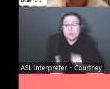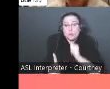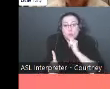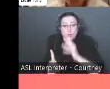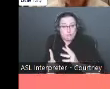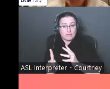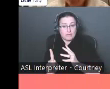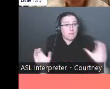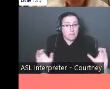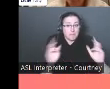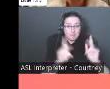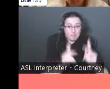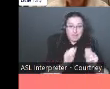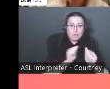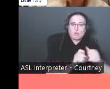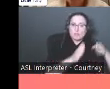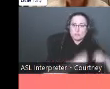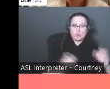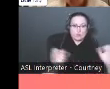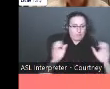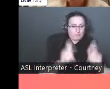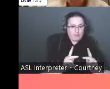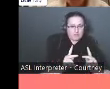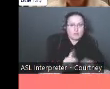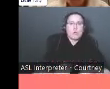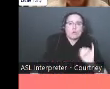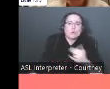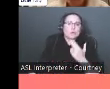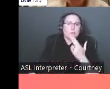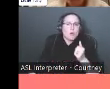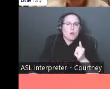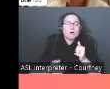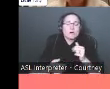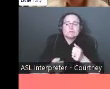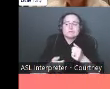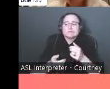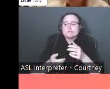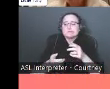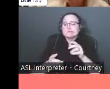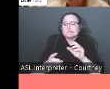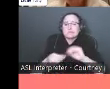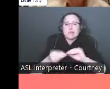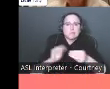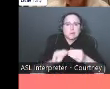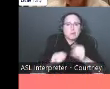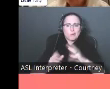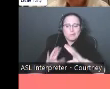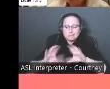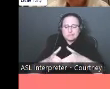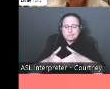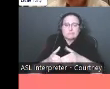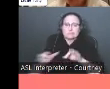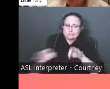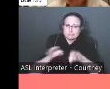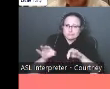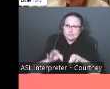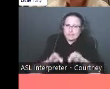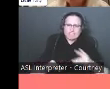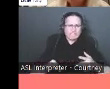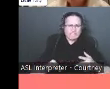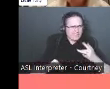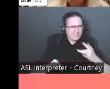la femme qui revient vers son partenaire, ça pourrait être aussi une stratégie, et certaines en ont parlé,